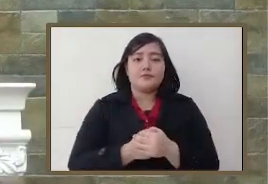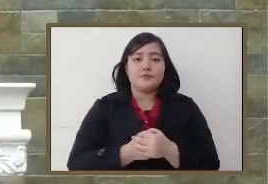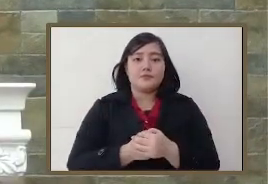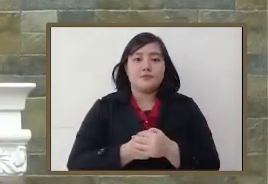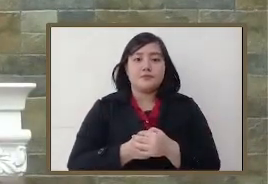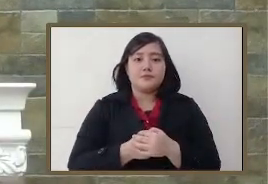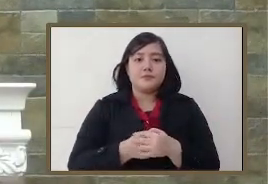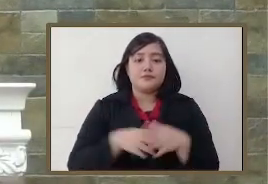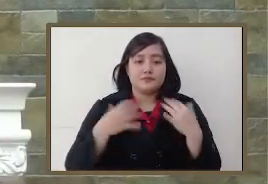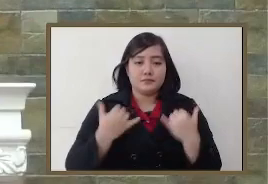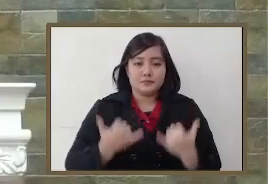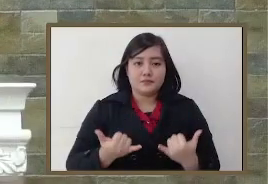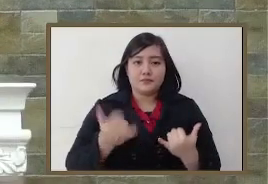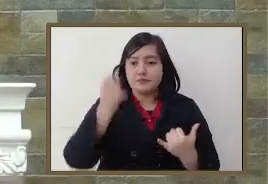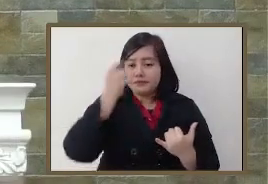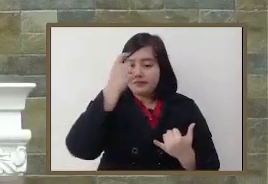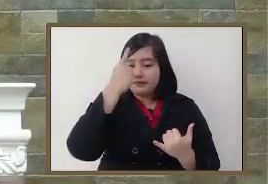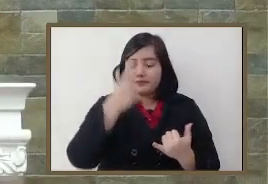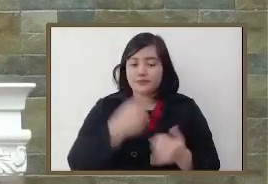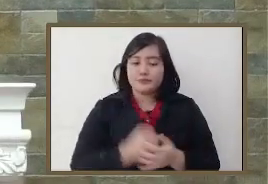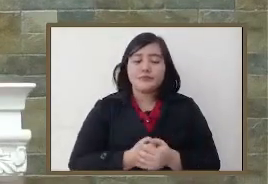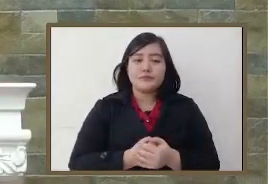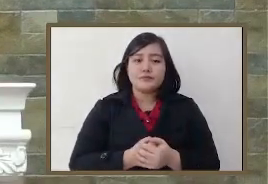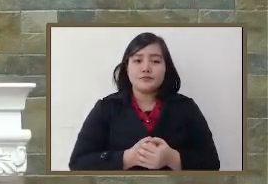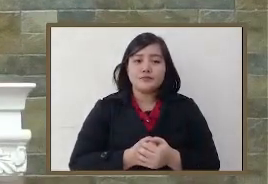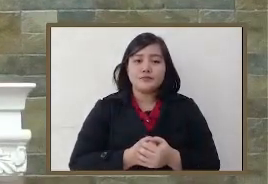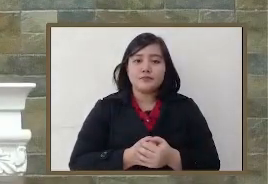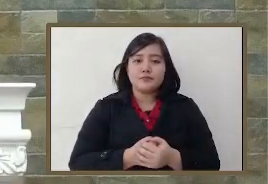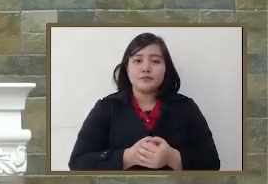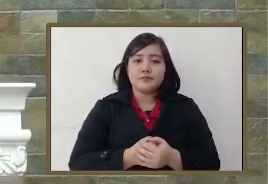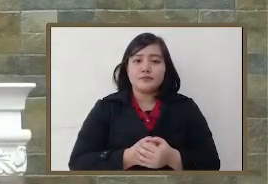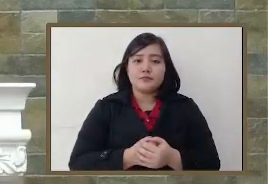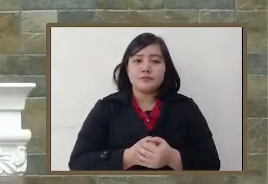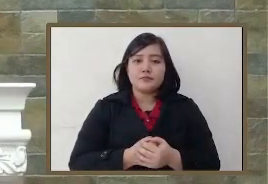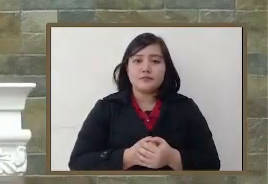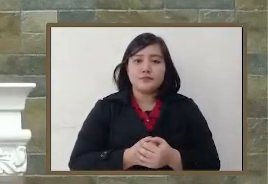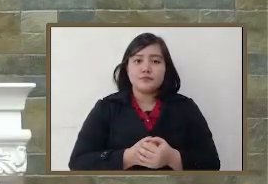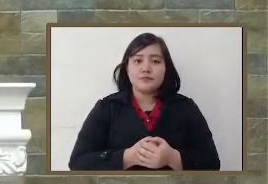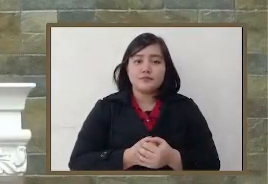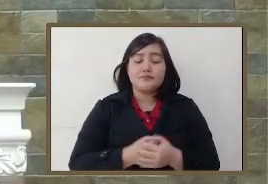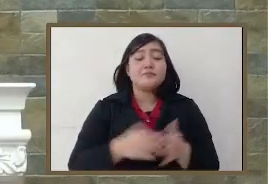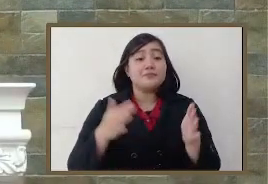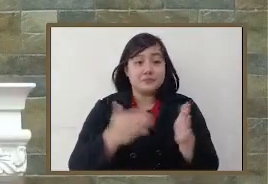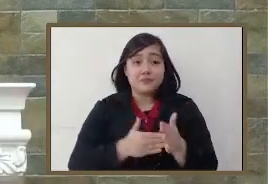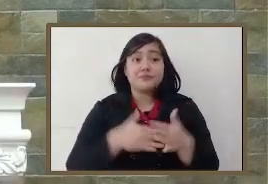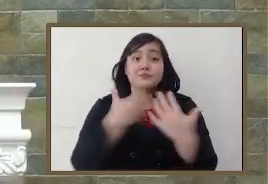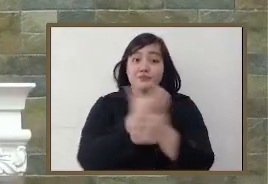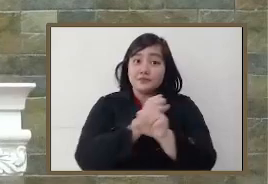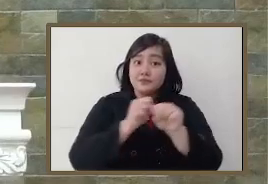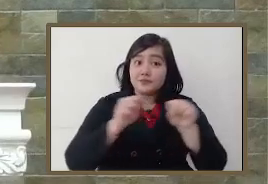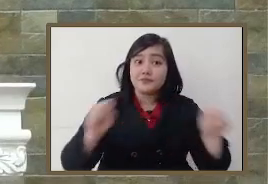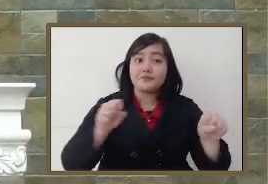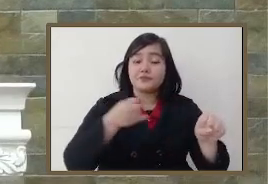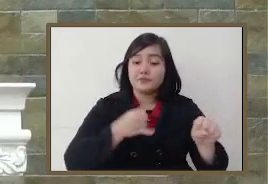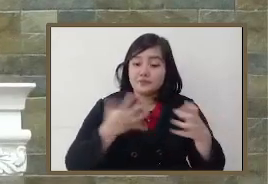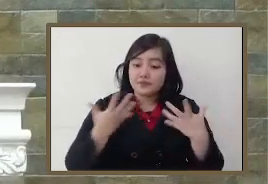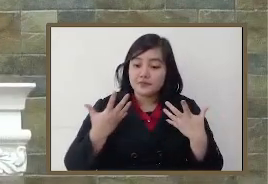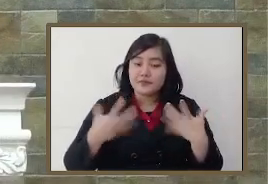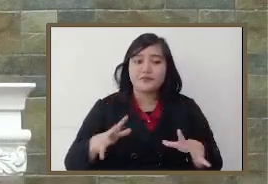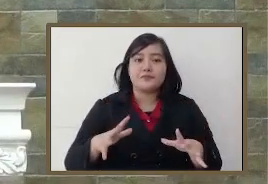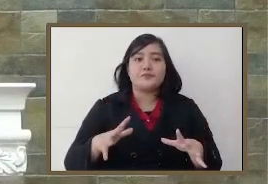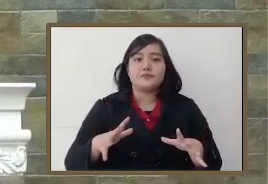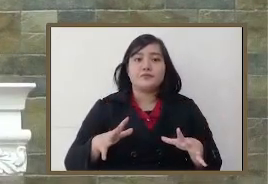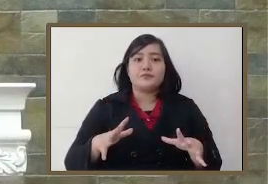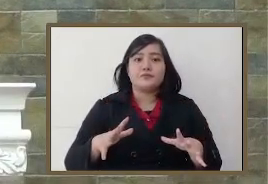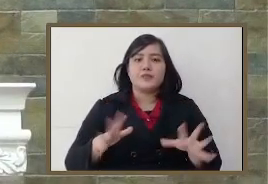carefully. Understand this. Alright? Yung kaligtasan ay permis na po yun. Wala hong sobrang